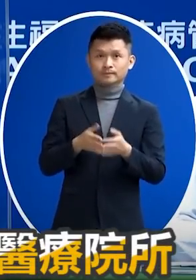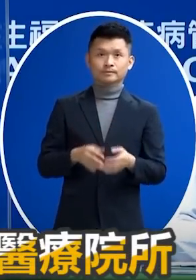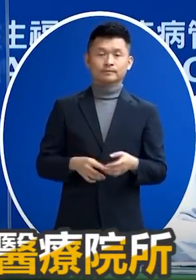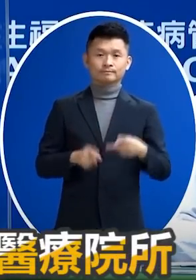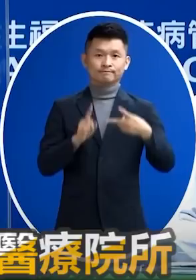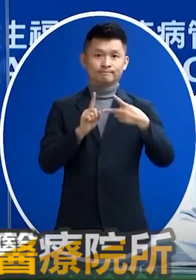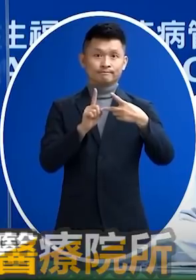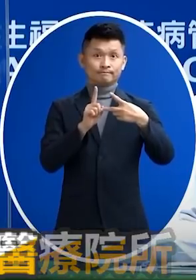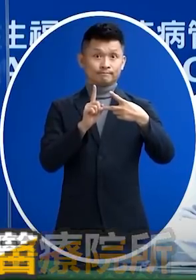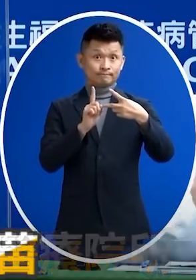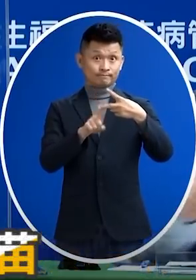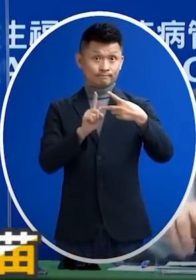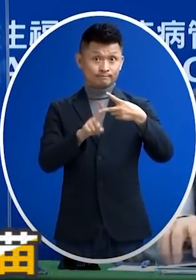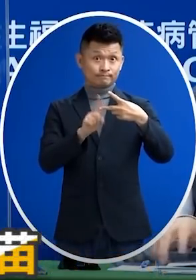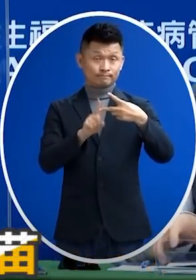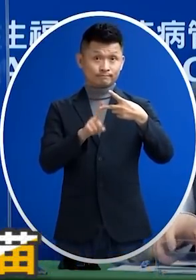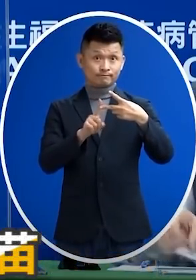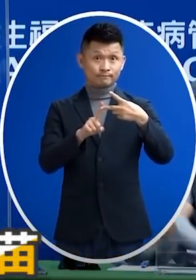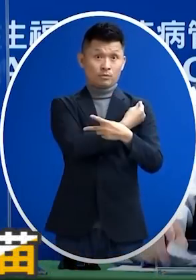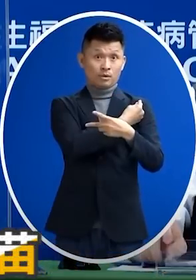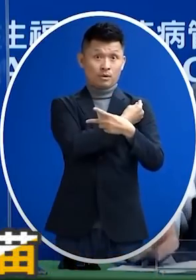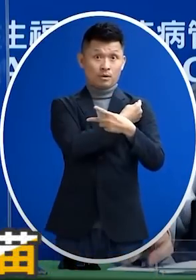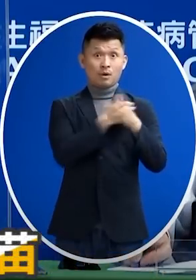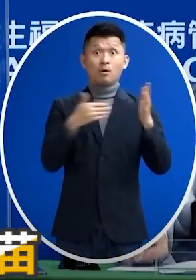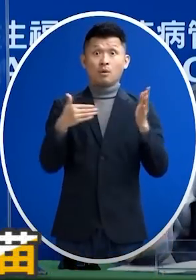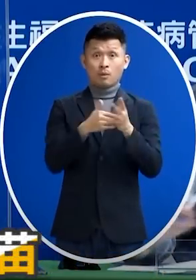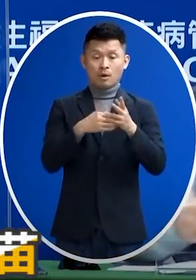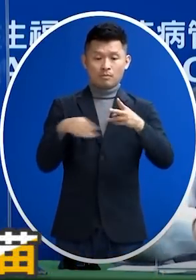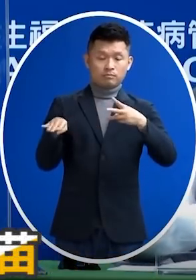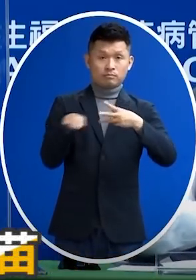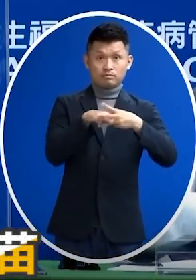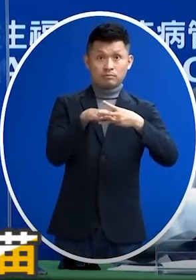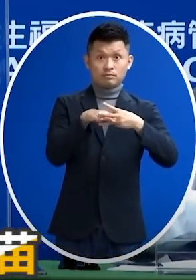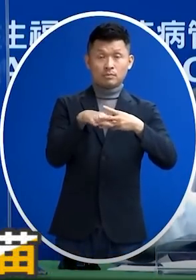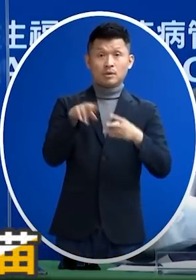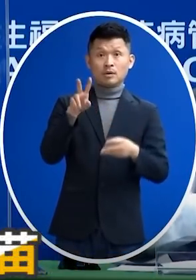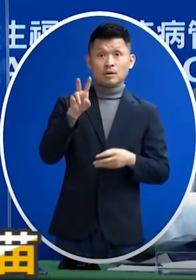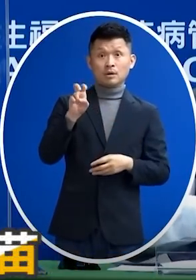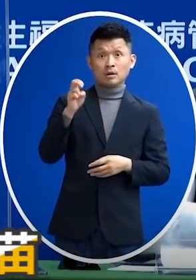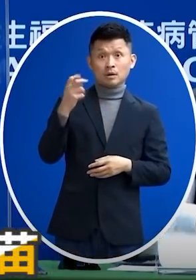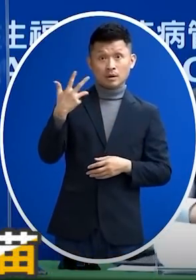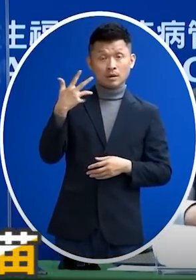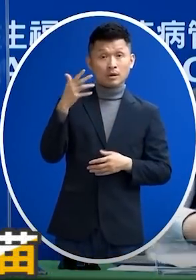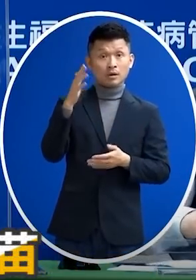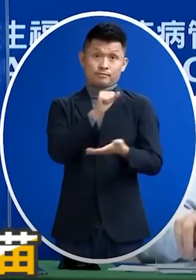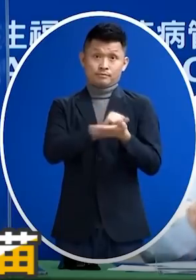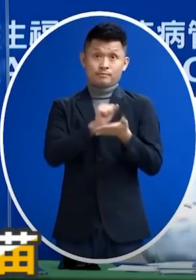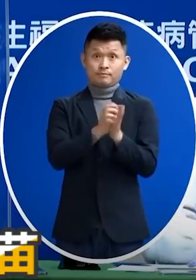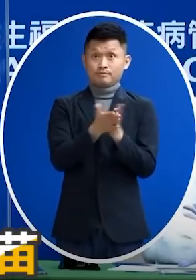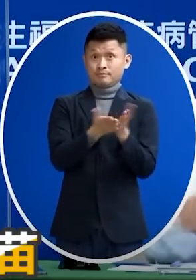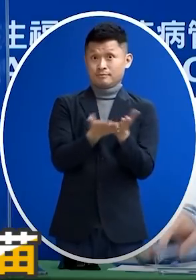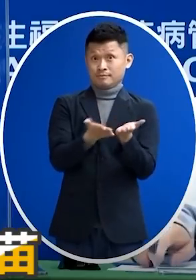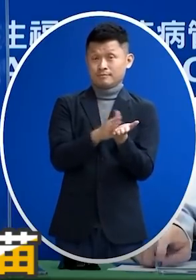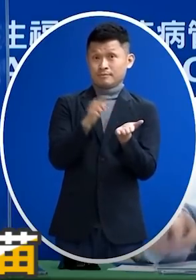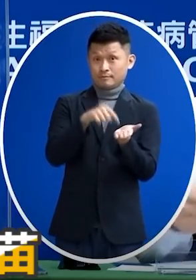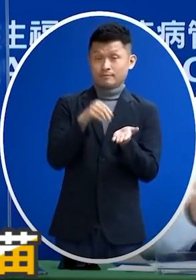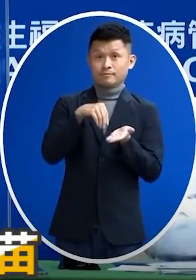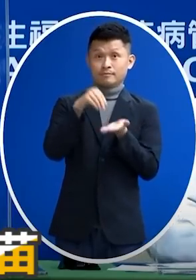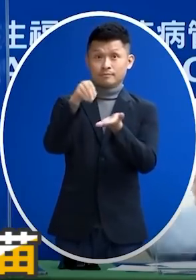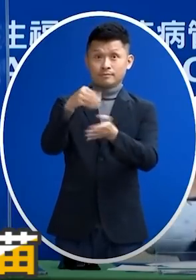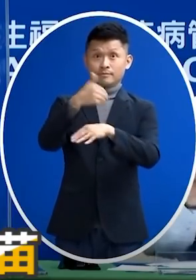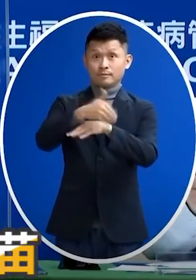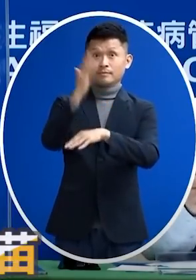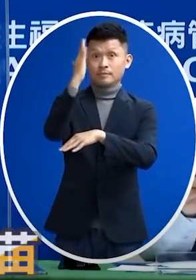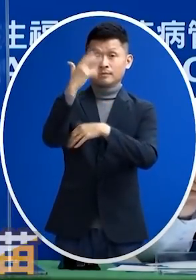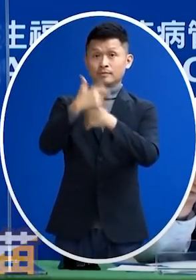的高端疫苗间隔28天后，就可以带着相关的证明文件，可以到各县市政府卫